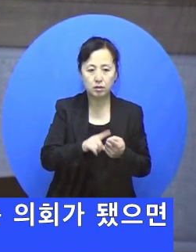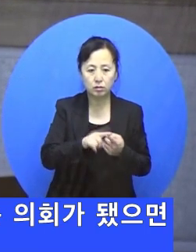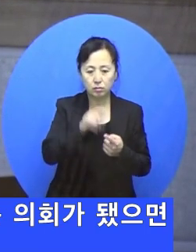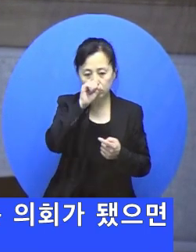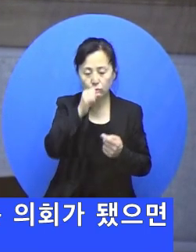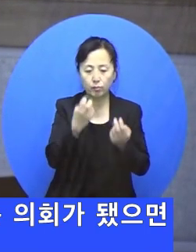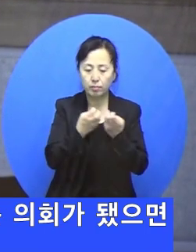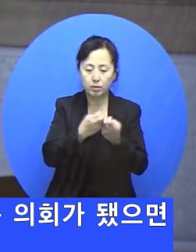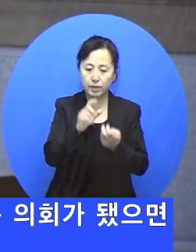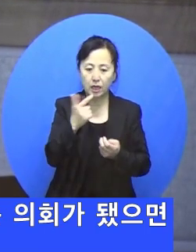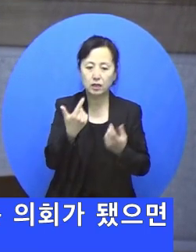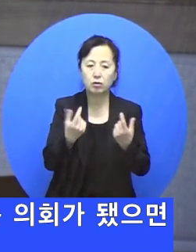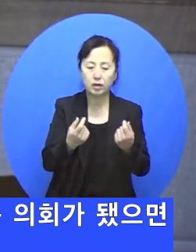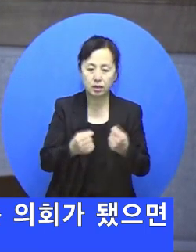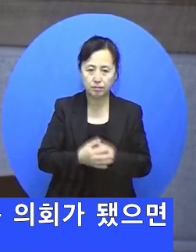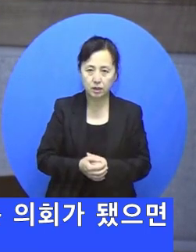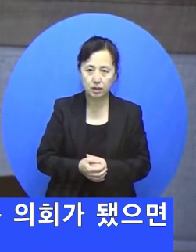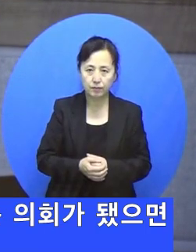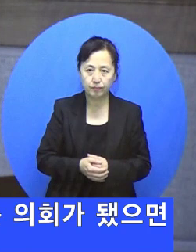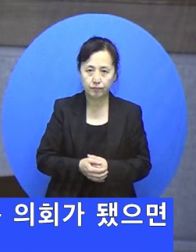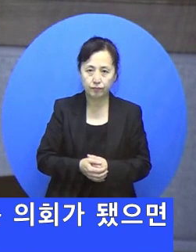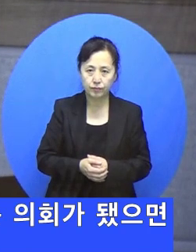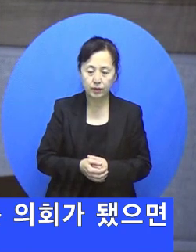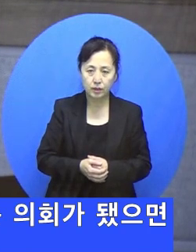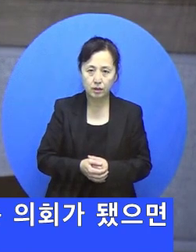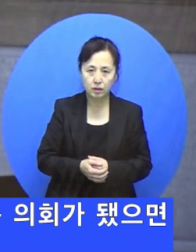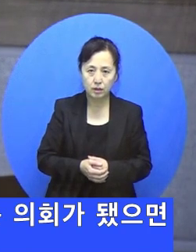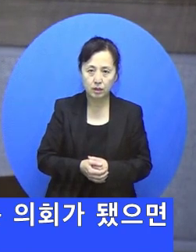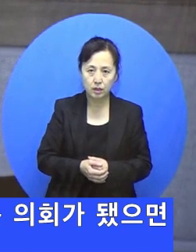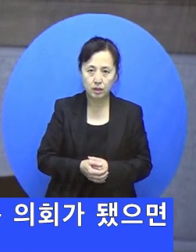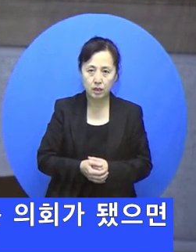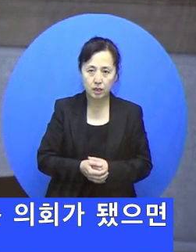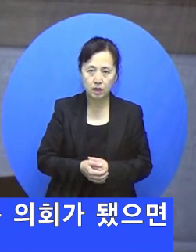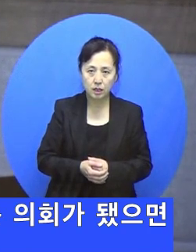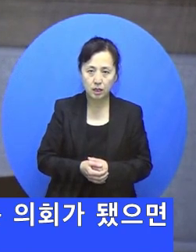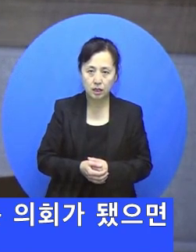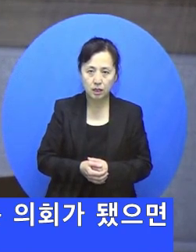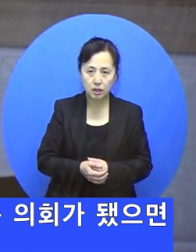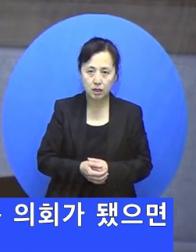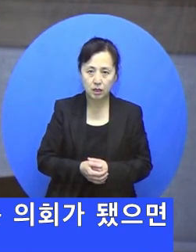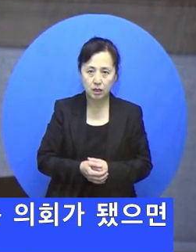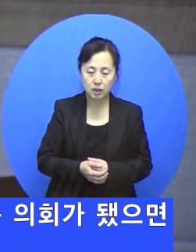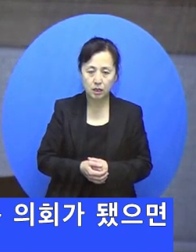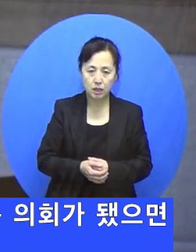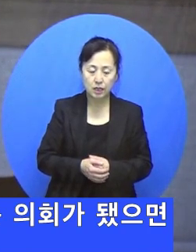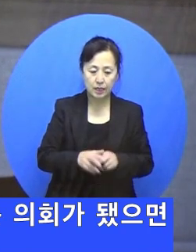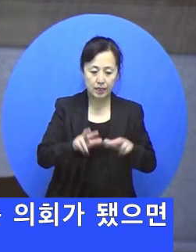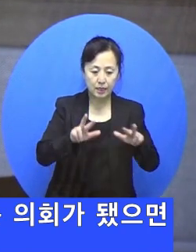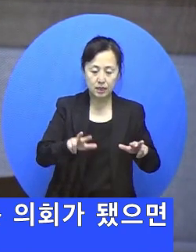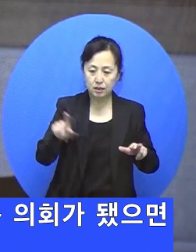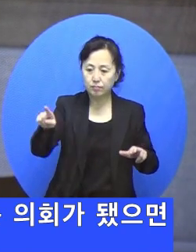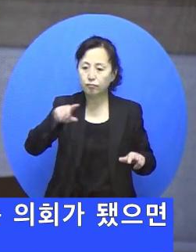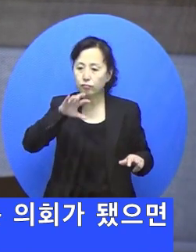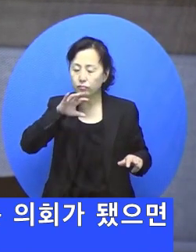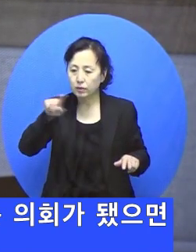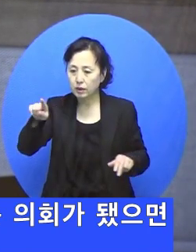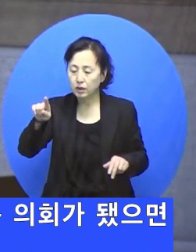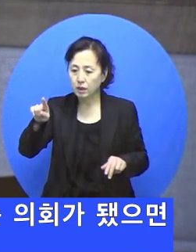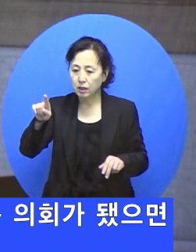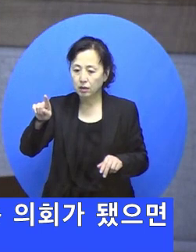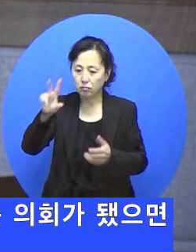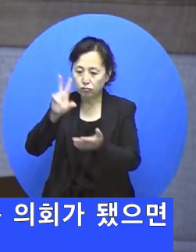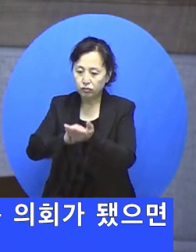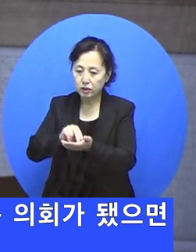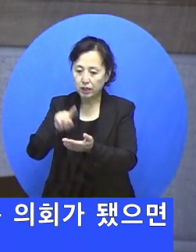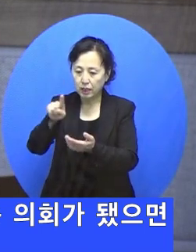앞으로 6월에 다시 추경에 올리겠습니다. 지금 말씀하신 것을 충분히 감지해서 정리하고 새로운 홍보 방안을